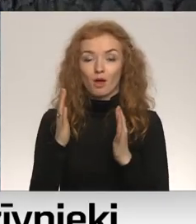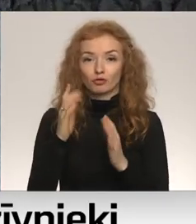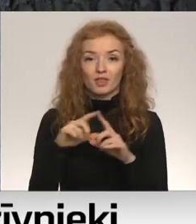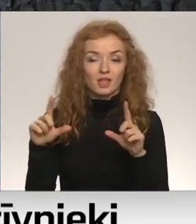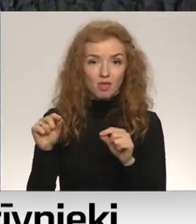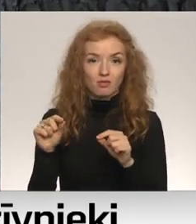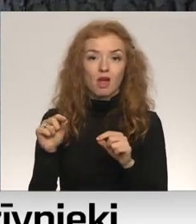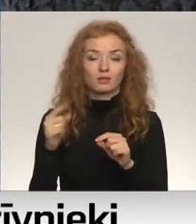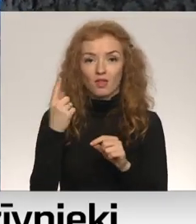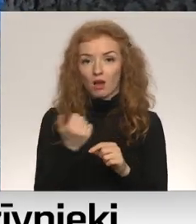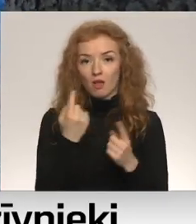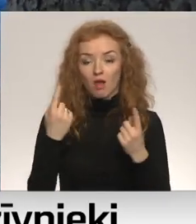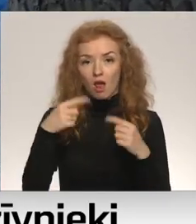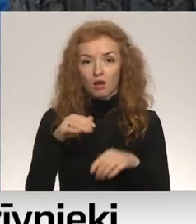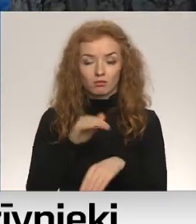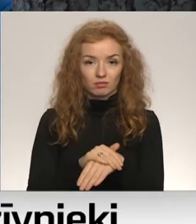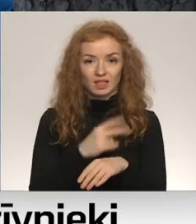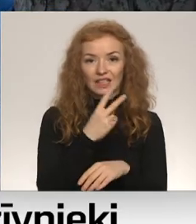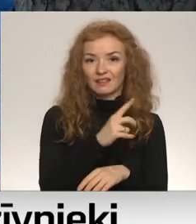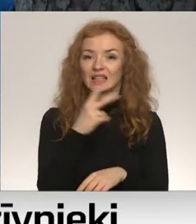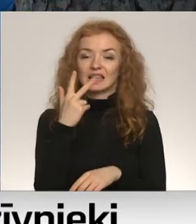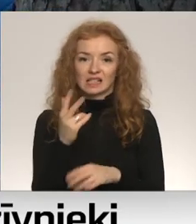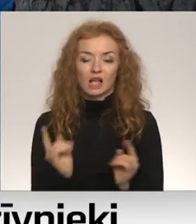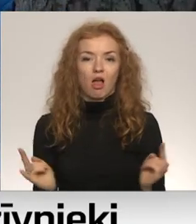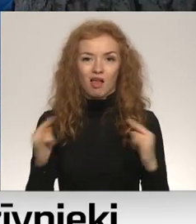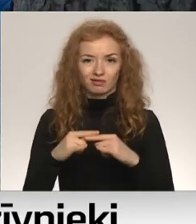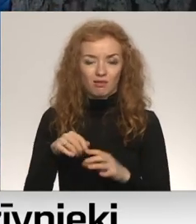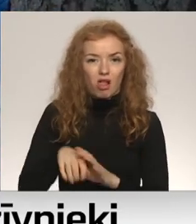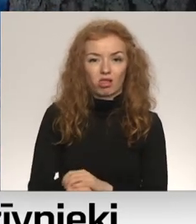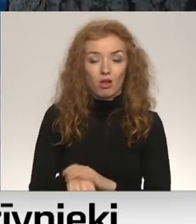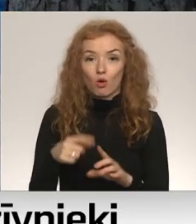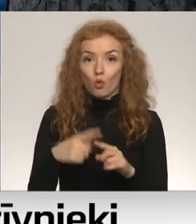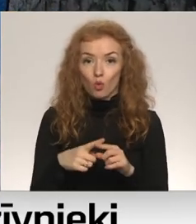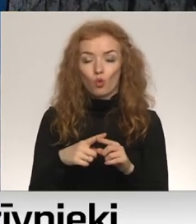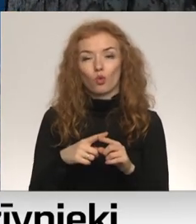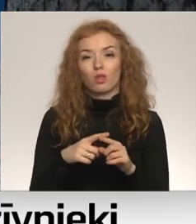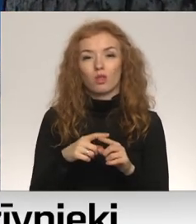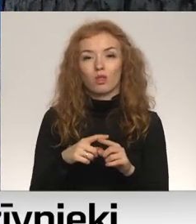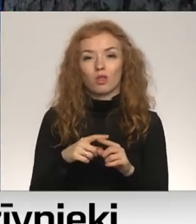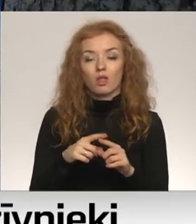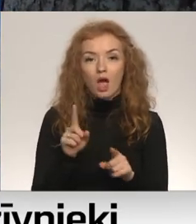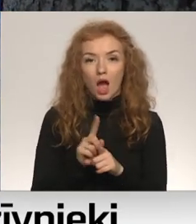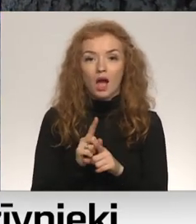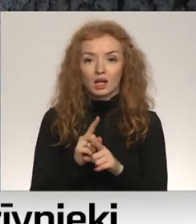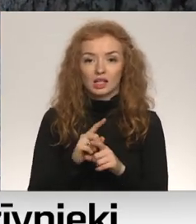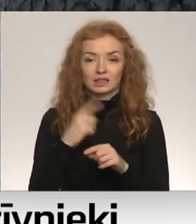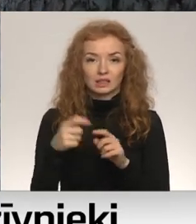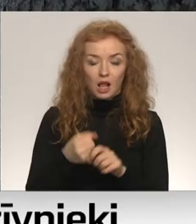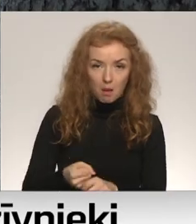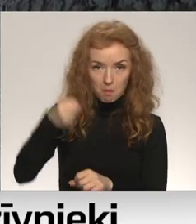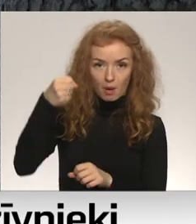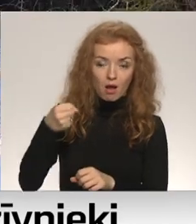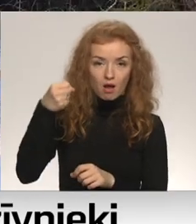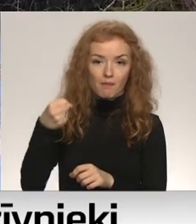speciālisti gadā atklāja divus līdz trīs kāju ķeramos slazdus un nedaudz vairāk nežēlīgākās cilpu lamatas.